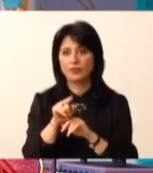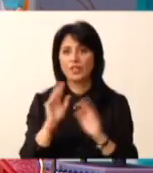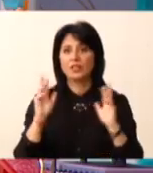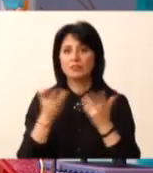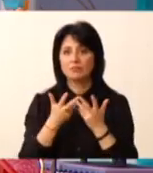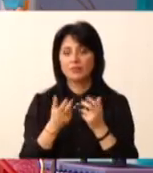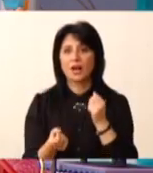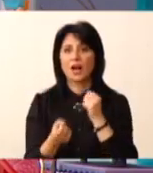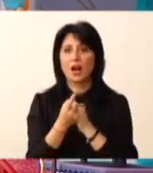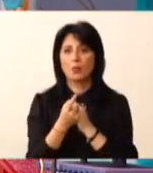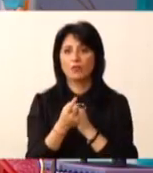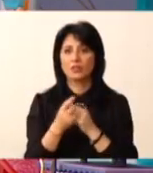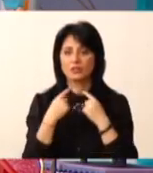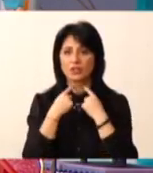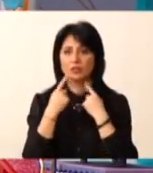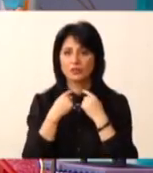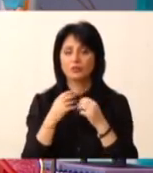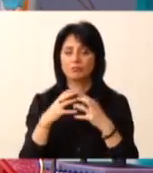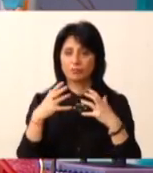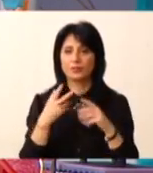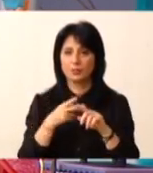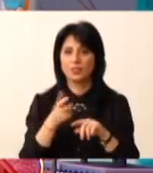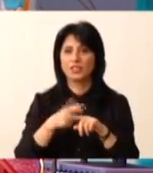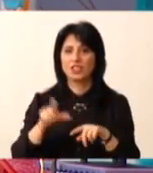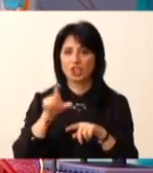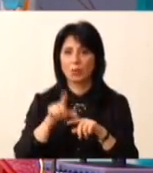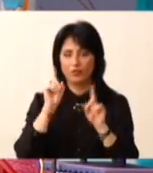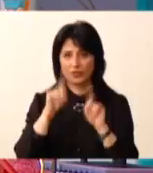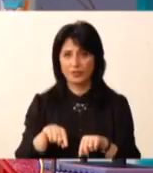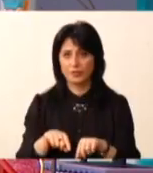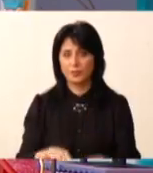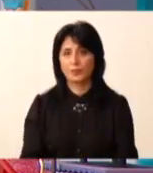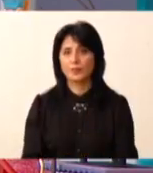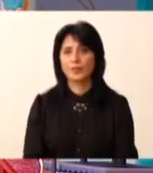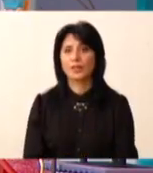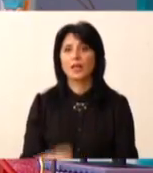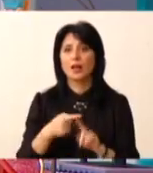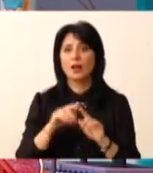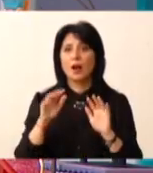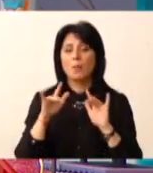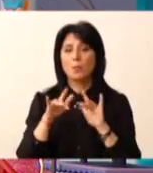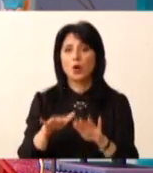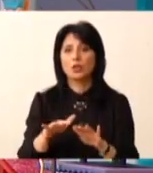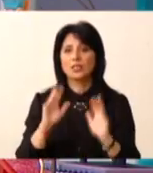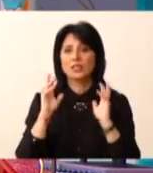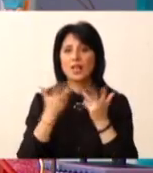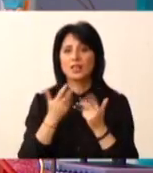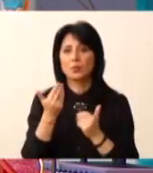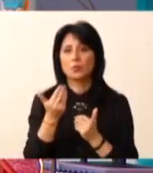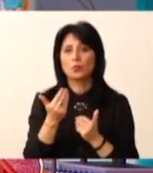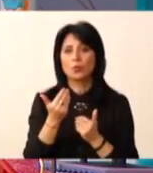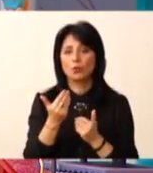პროცესის შედეგად გამოწვეული ფარისებრი ჯირკვლის ჰორმონების სიჭარბე. ეს ვიცით. Autoimmunური პროცესი შეიძლება